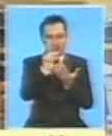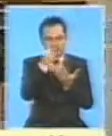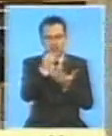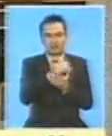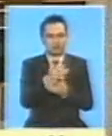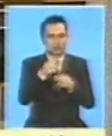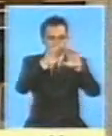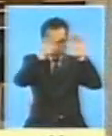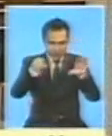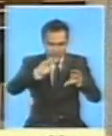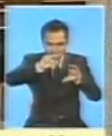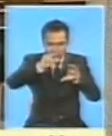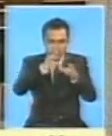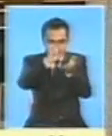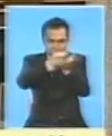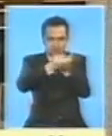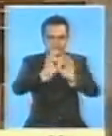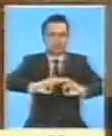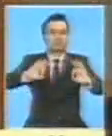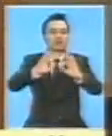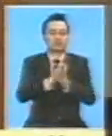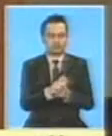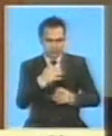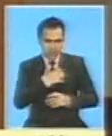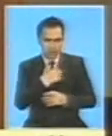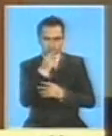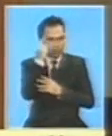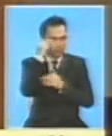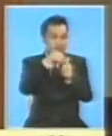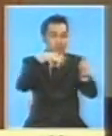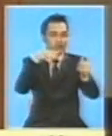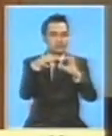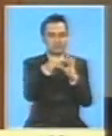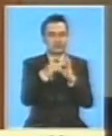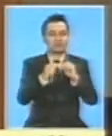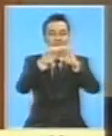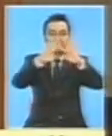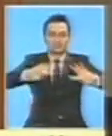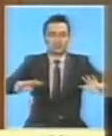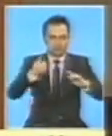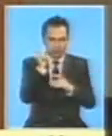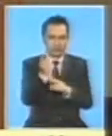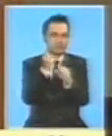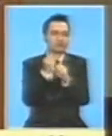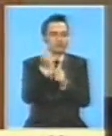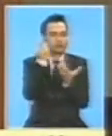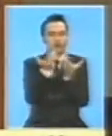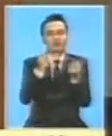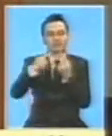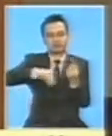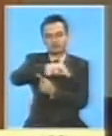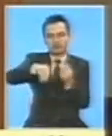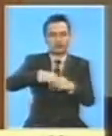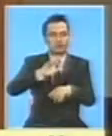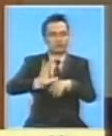ที่เก็บของใหม่ใช่ไหมเรื่องธรรมดาถ้าเราจะมุ่งหวังว่าเราจะเป็นผู้นำทางเศรษฐกิจในอาเซียนต่อไปเราจะมีทรัพยากรมากขึ้นเราจะขุดค้น